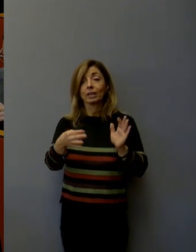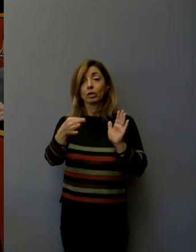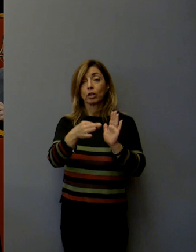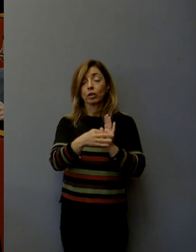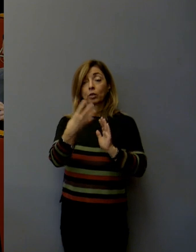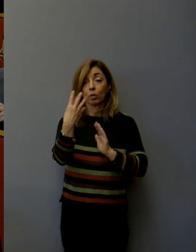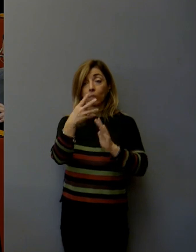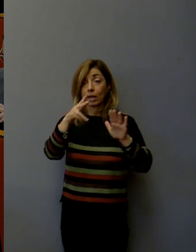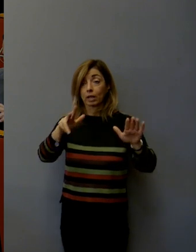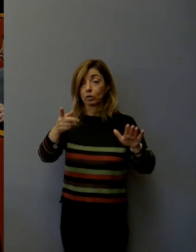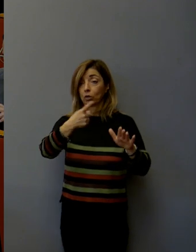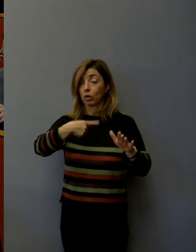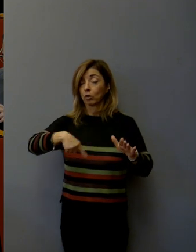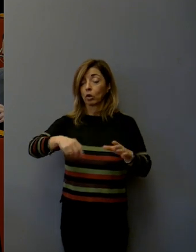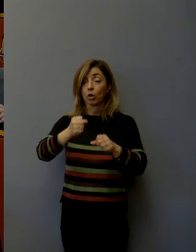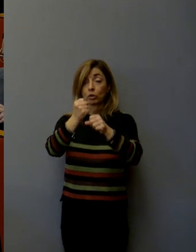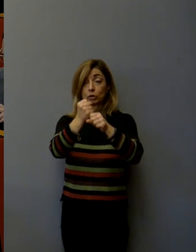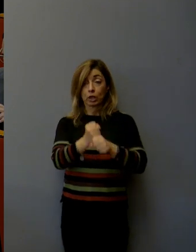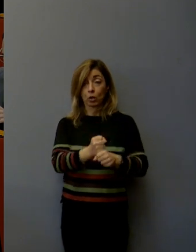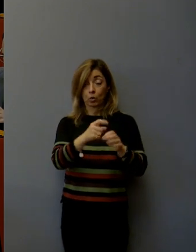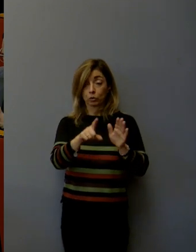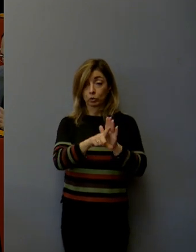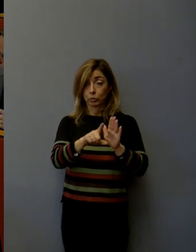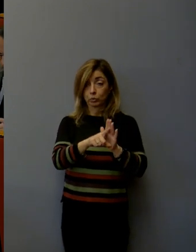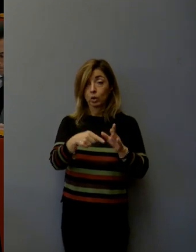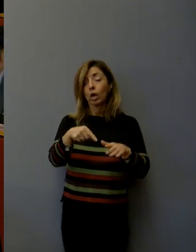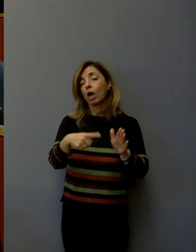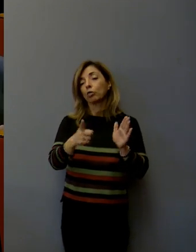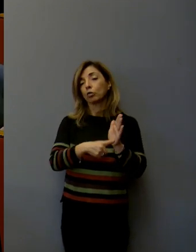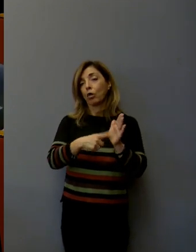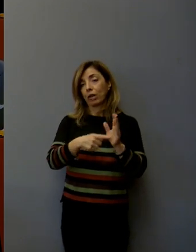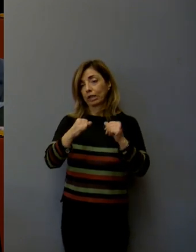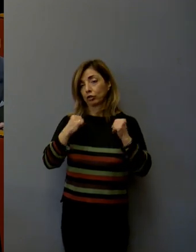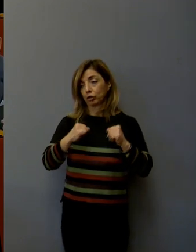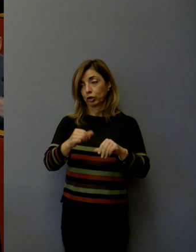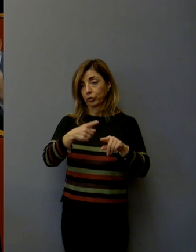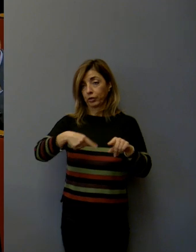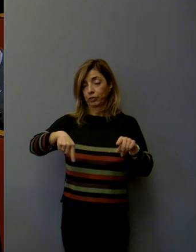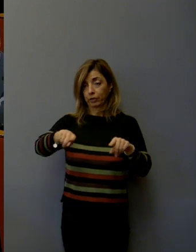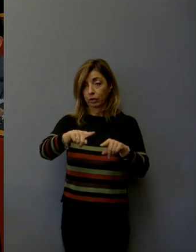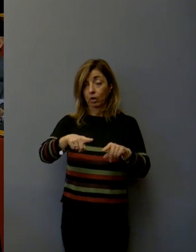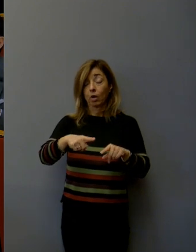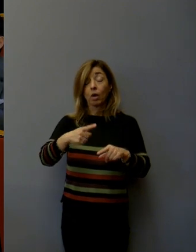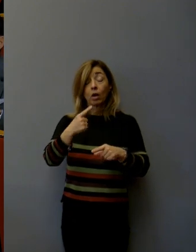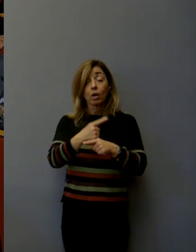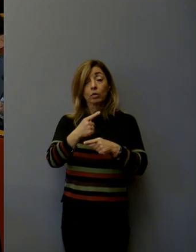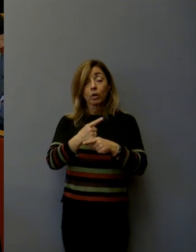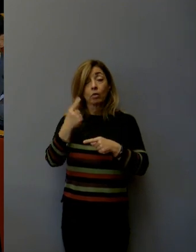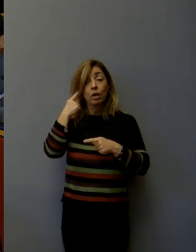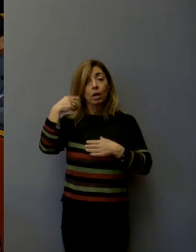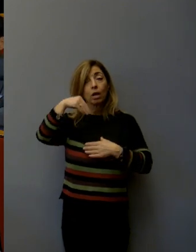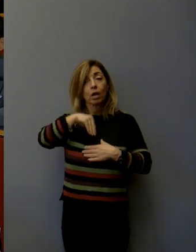Costituzione ed è un dovere civico e civico Quindi è un dovere che dobbiamo sentire nostro